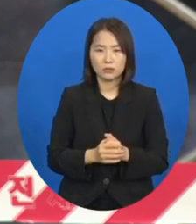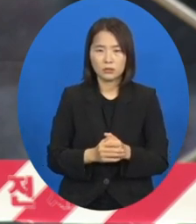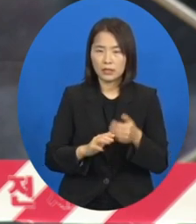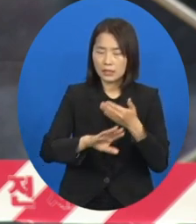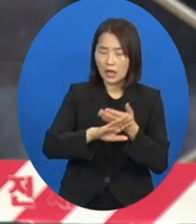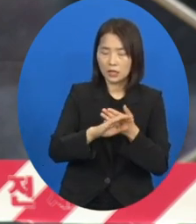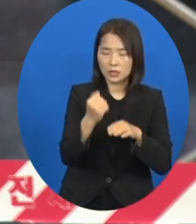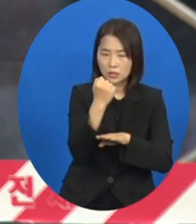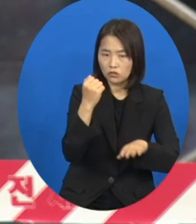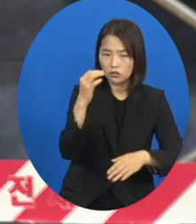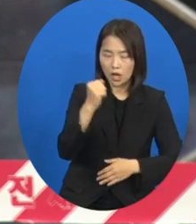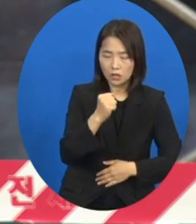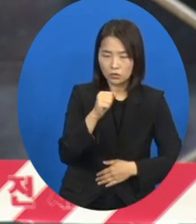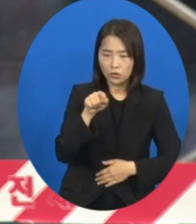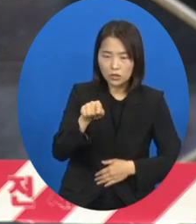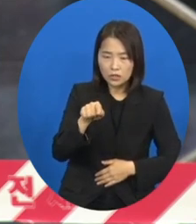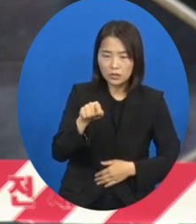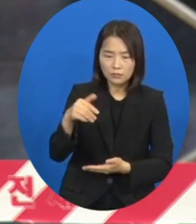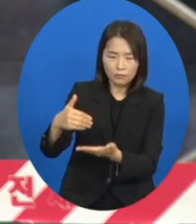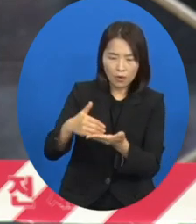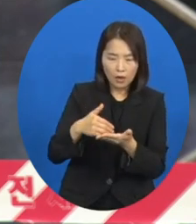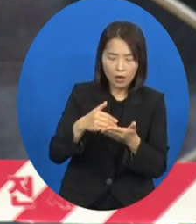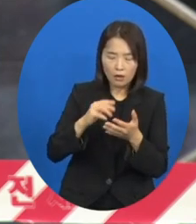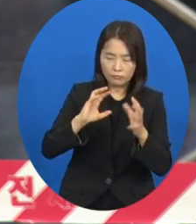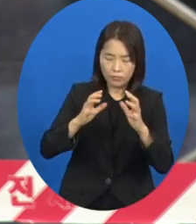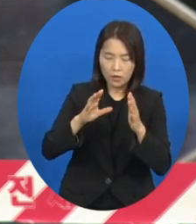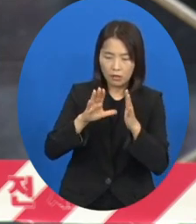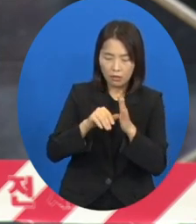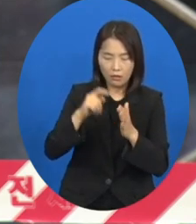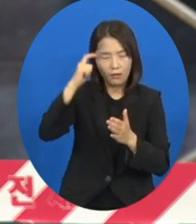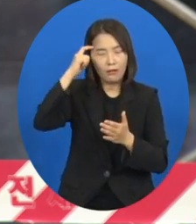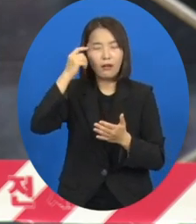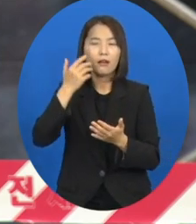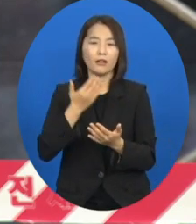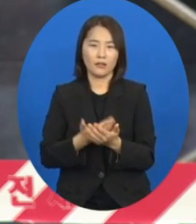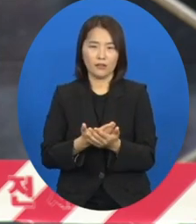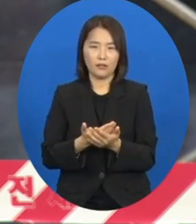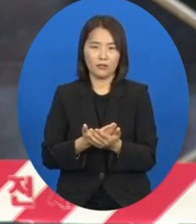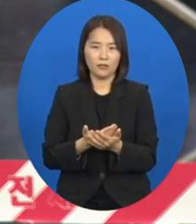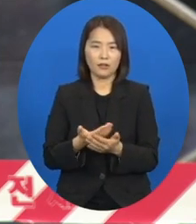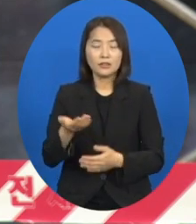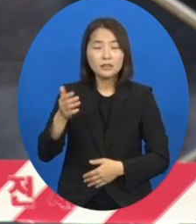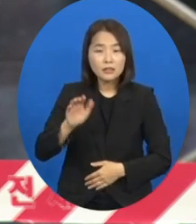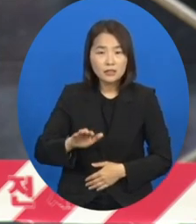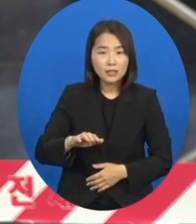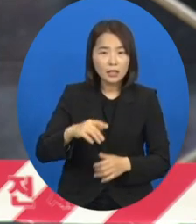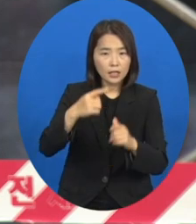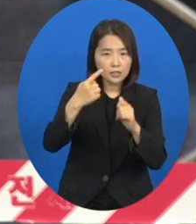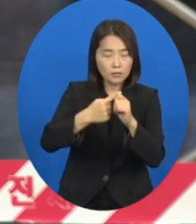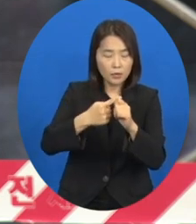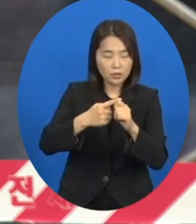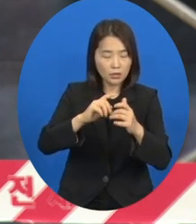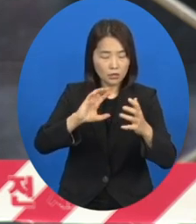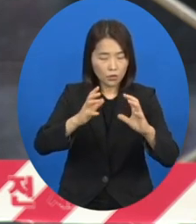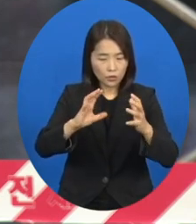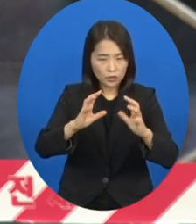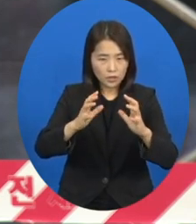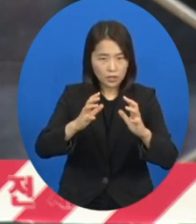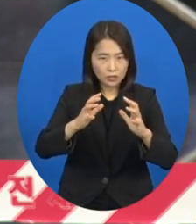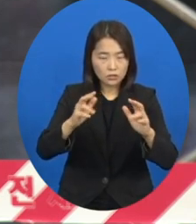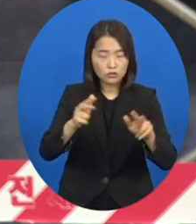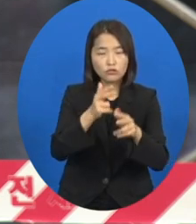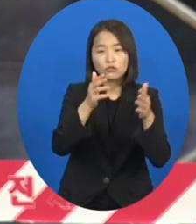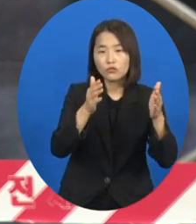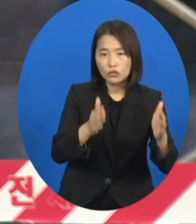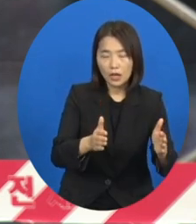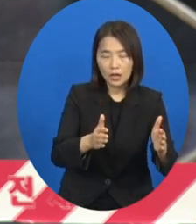앞에 서는 것을 보면서 참 충격을 받았습니다. 그런데 이 첫 번째 논의를 하는 주간에